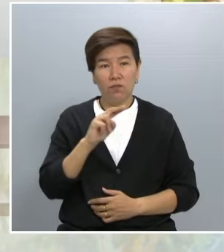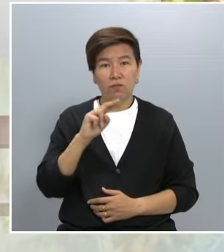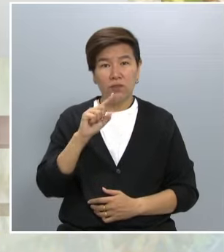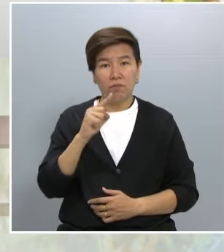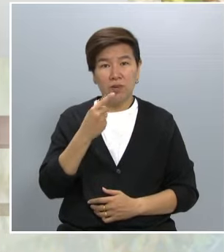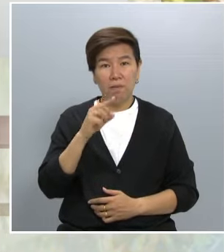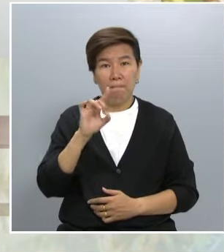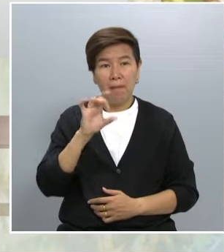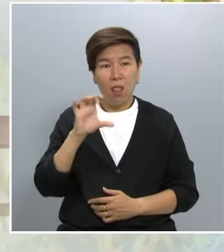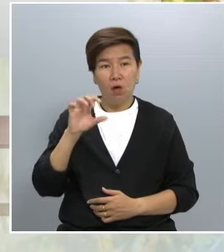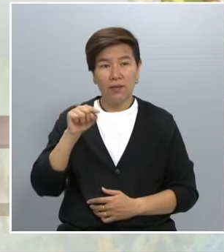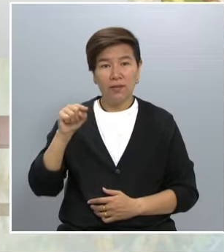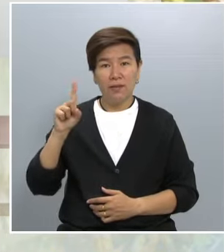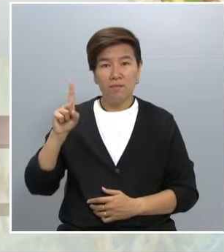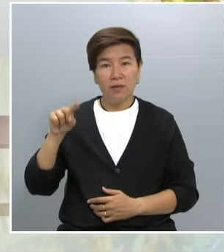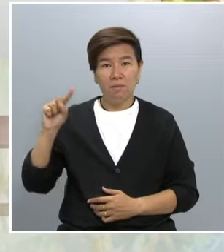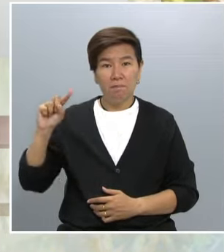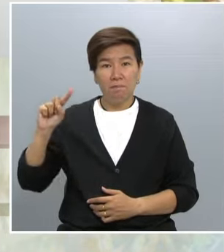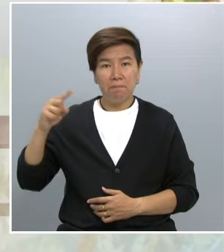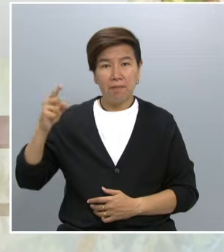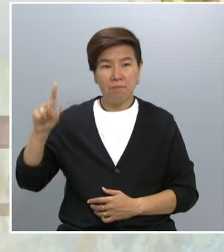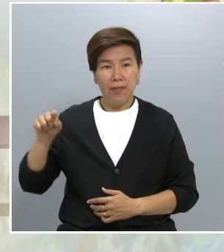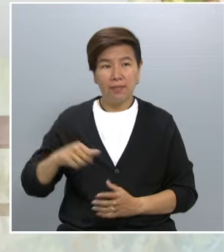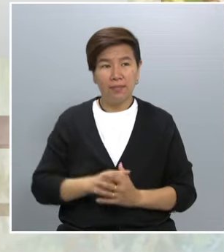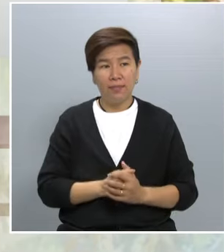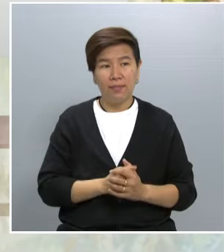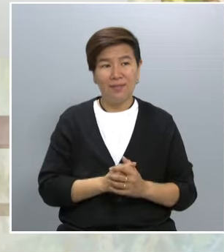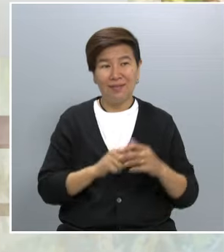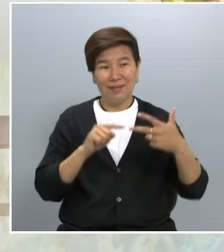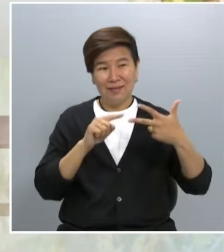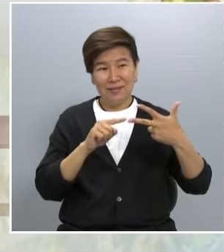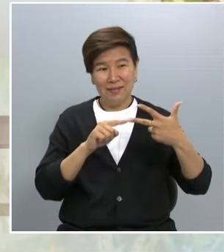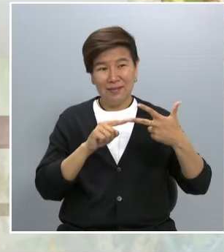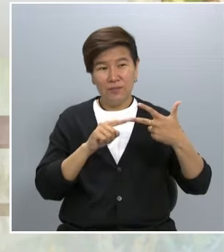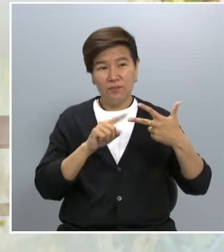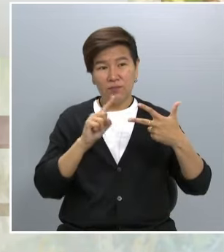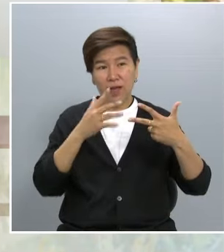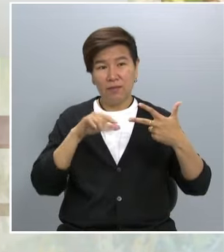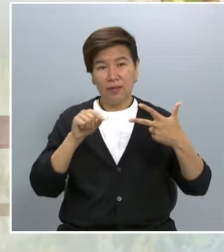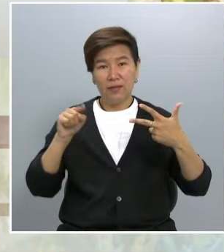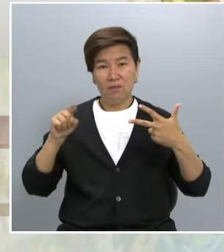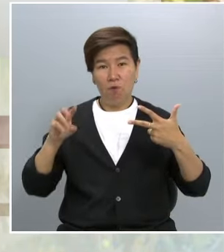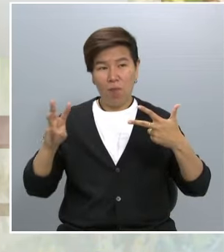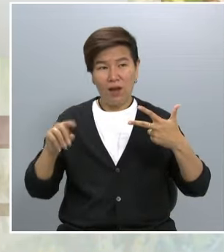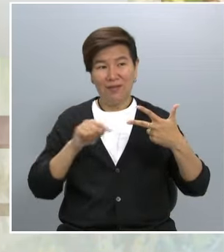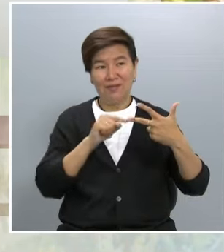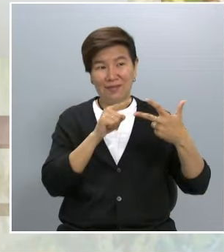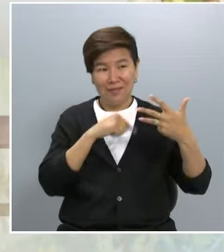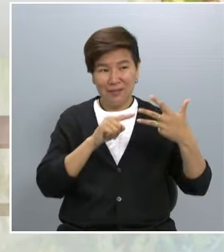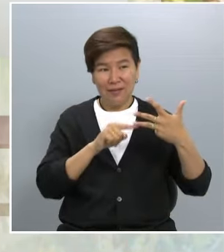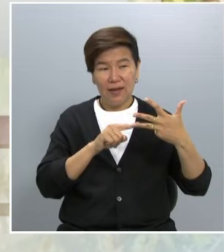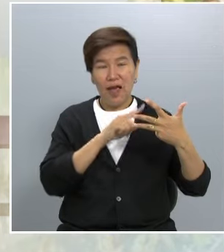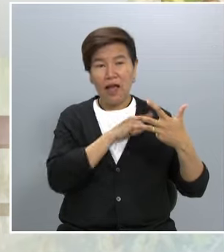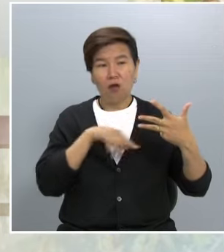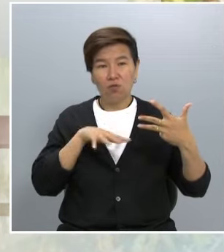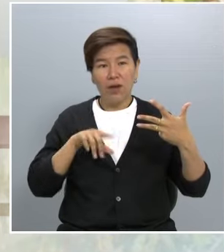- 11,000บาทต่อตันถ้าเป็นข้าวเปลือกเจ้าแห้งปทุมธานี 15, - 16,000บาทต่อตันข้าวขาวทั่วไป